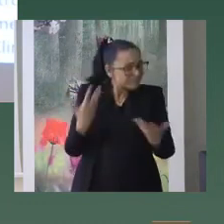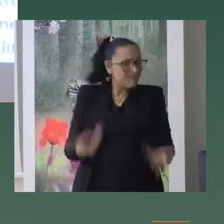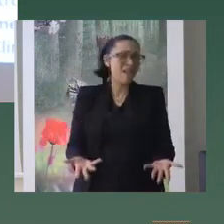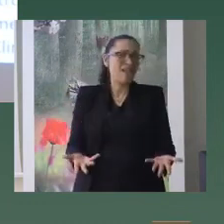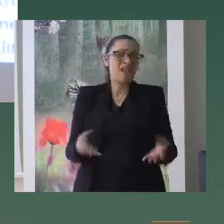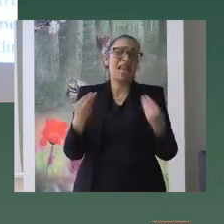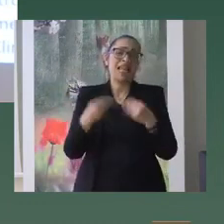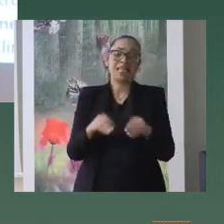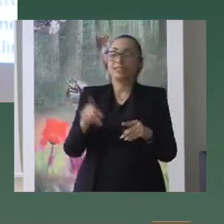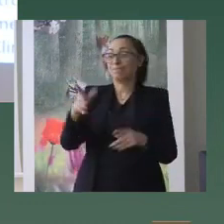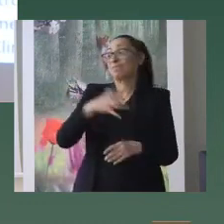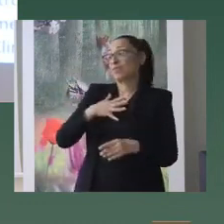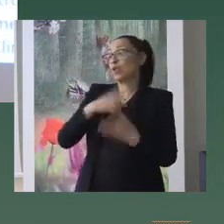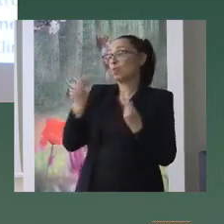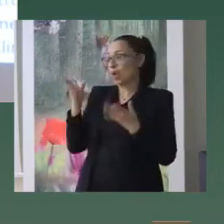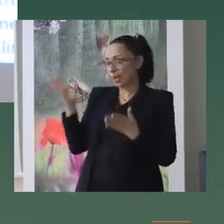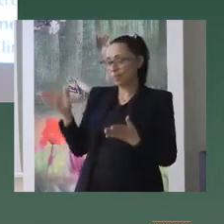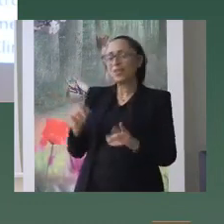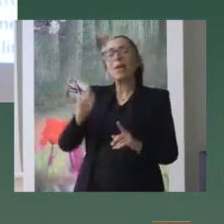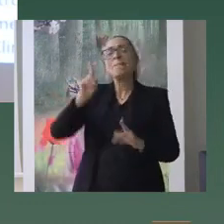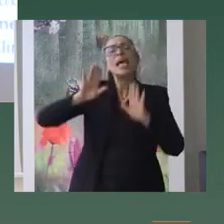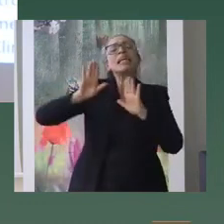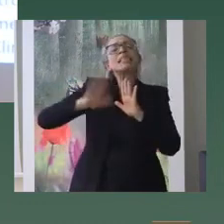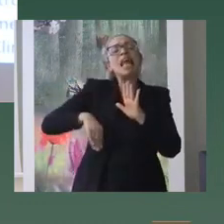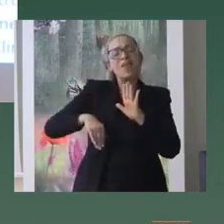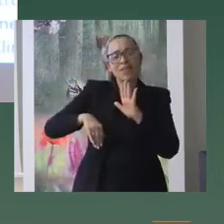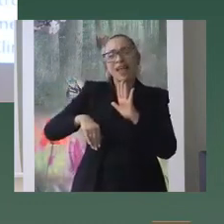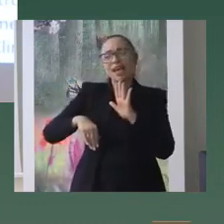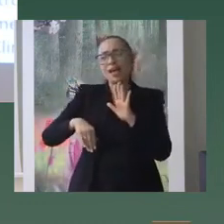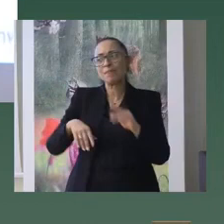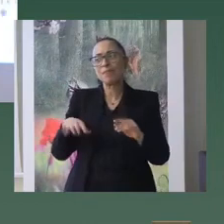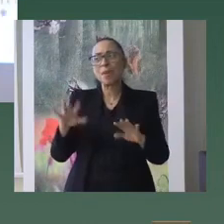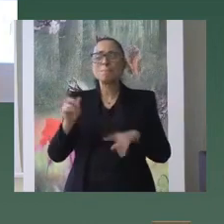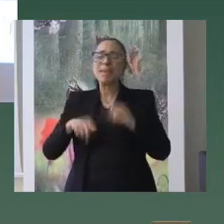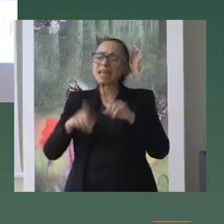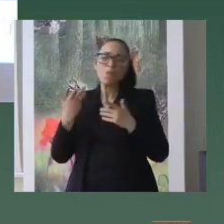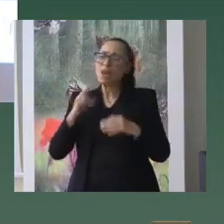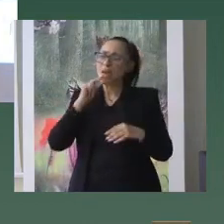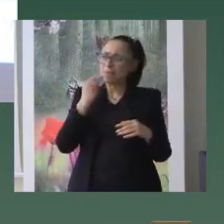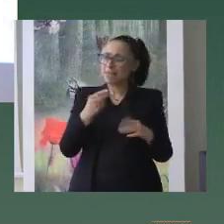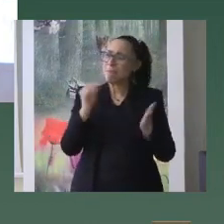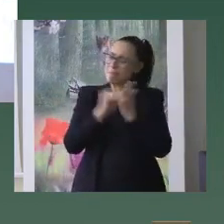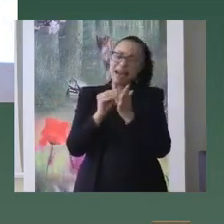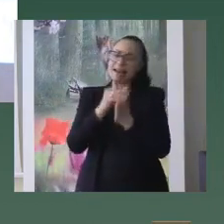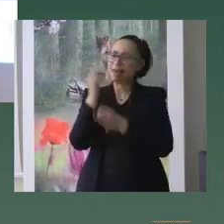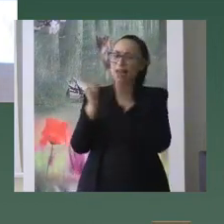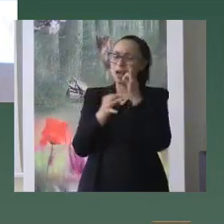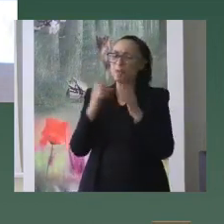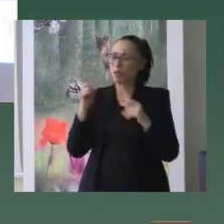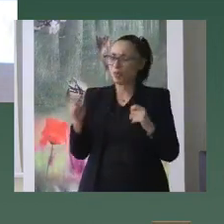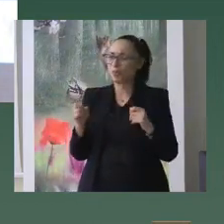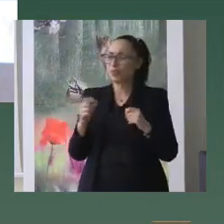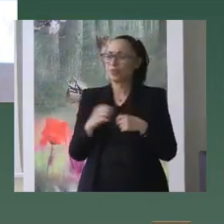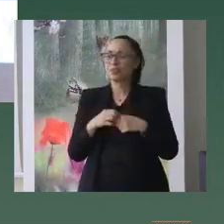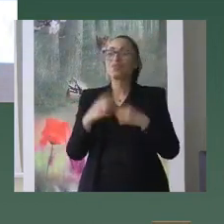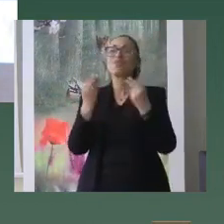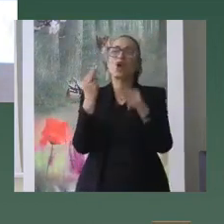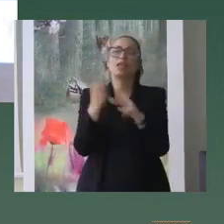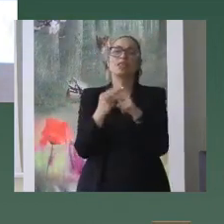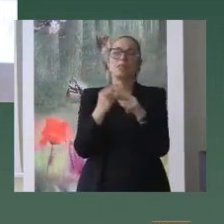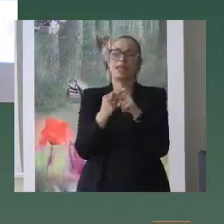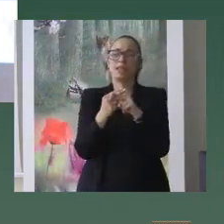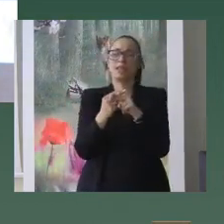Ναι, ευχαριστούμε πολύ. Και έχουμε μία τελευταία, ίσως έχετε απαντήσει, την έχετε απαντήσει ίσως μερικά, αλλά ας την ξαναπούμε, γιατί νομίζω είναι